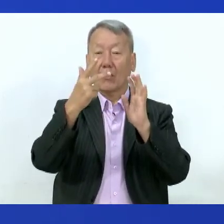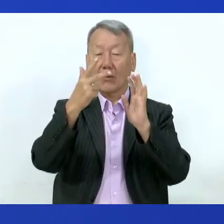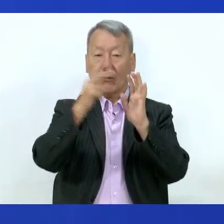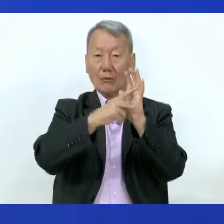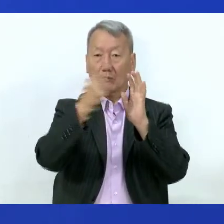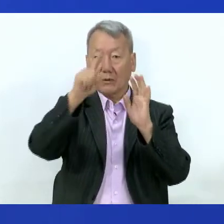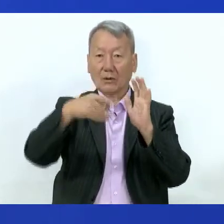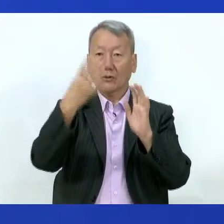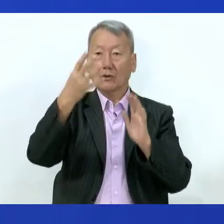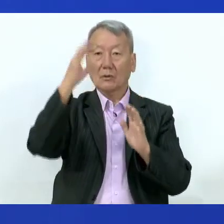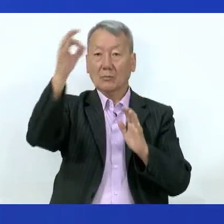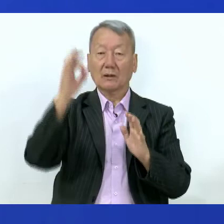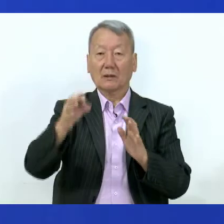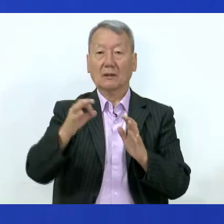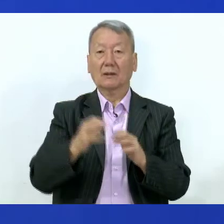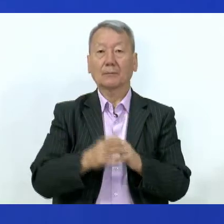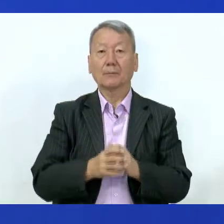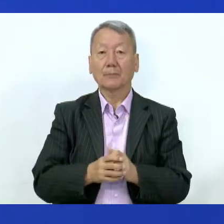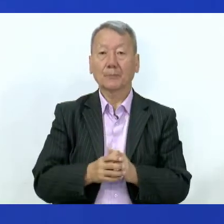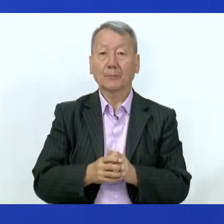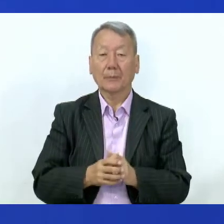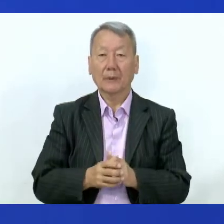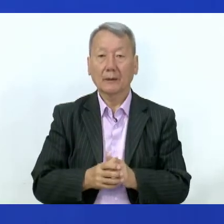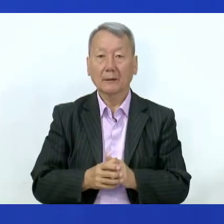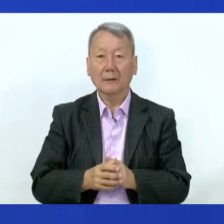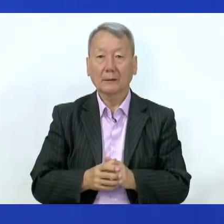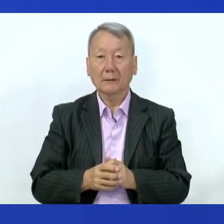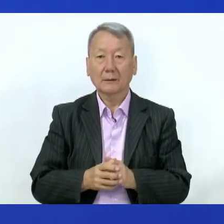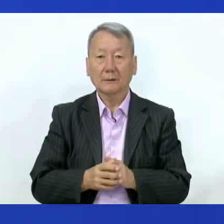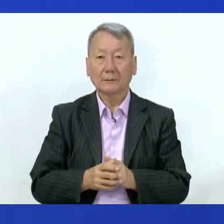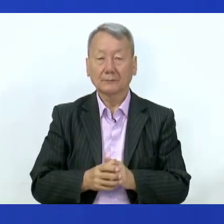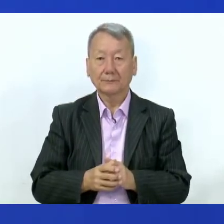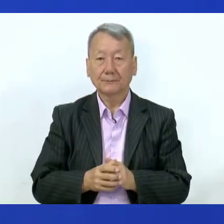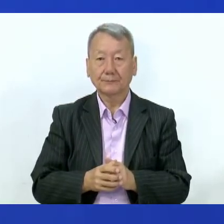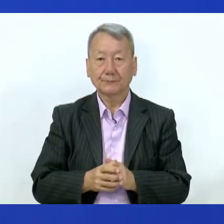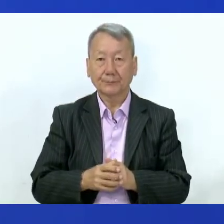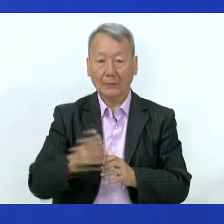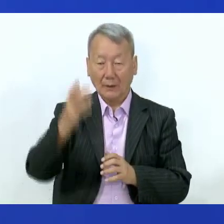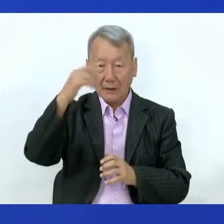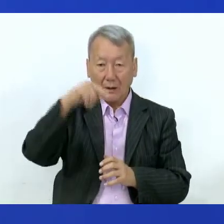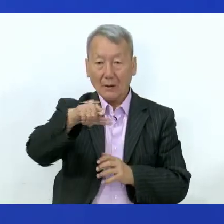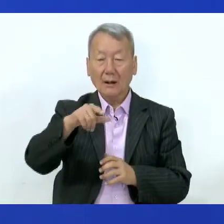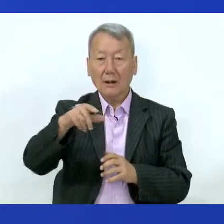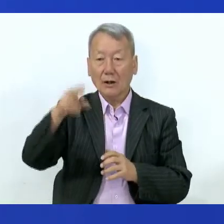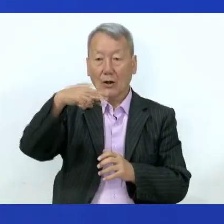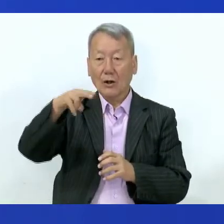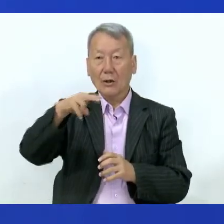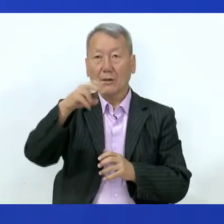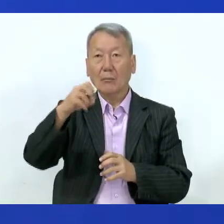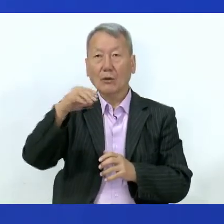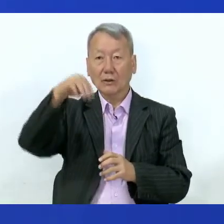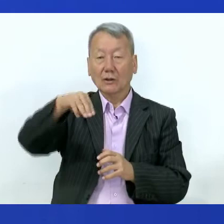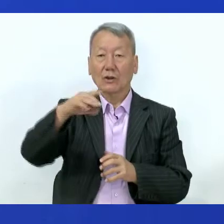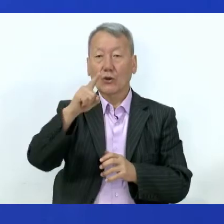200 тропа әріңтесіні үлінде үлікті09 күн е10 қанай үлікті үлінде сүліктегі